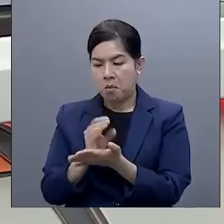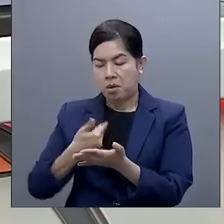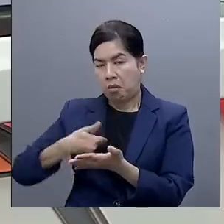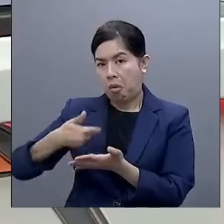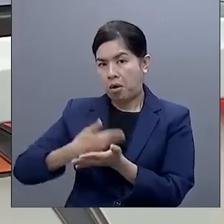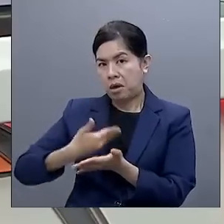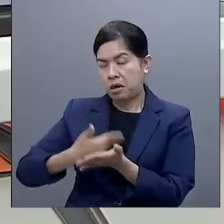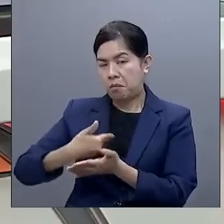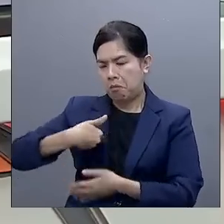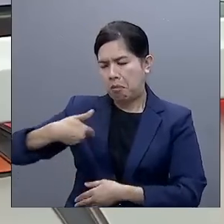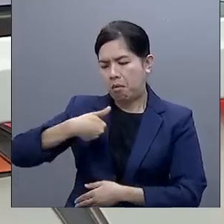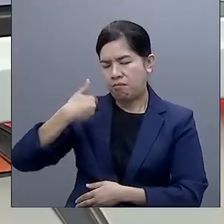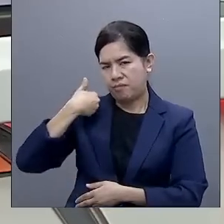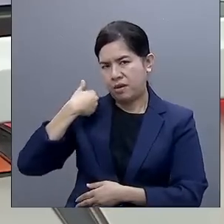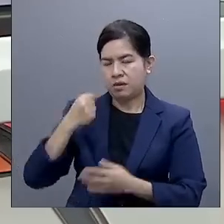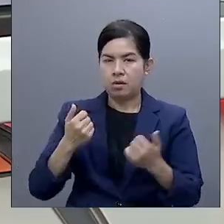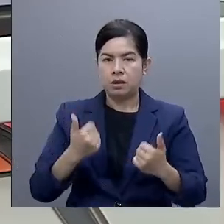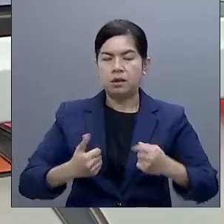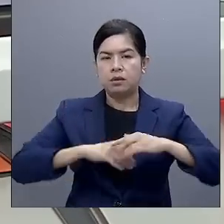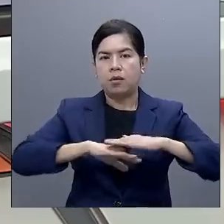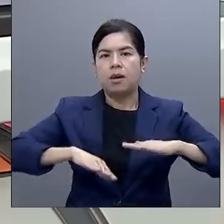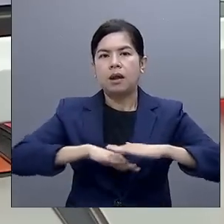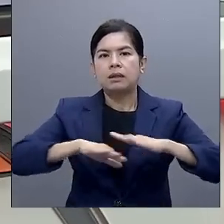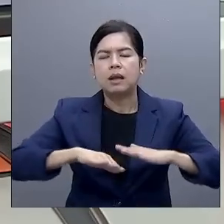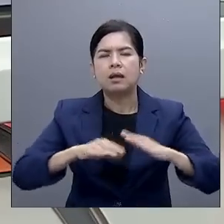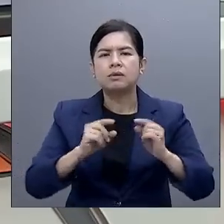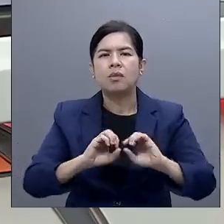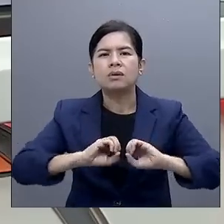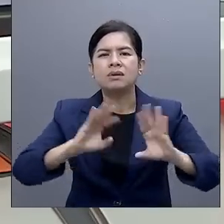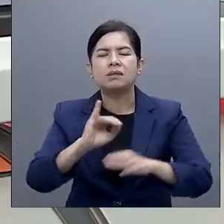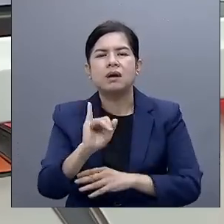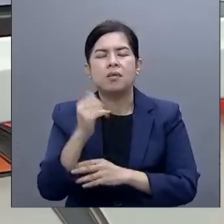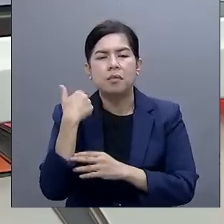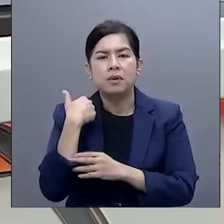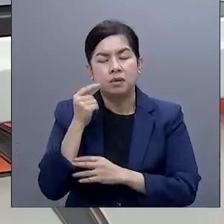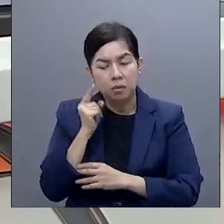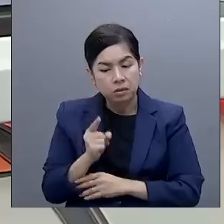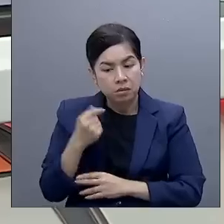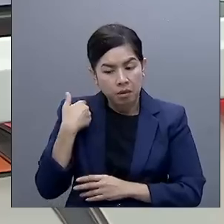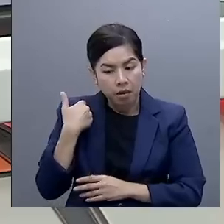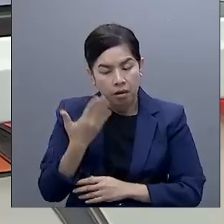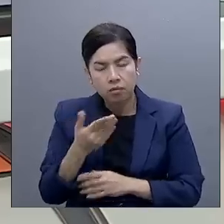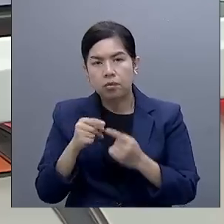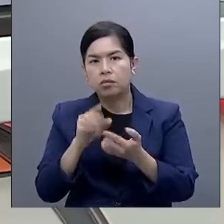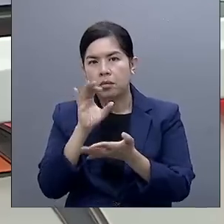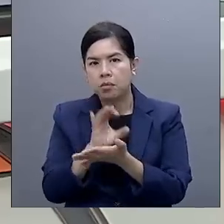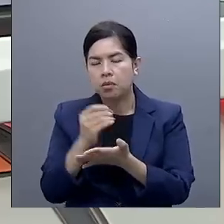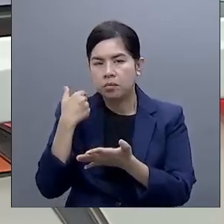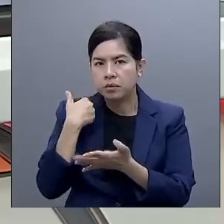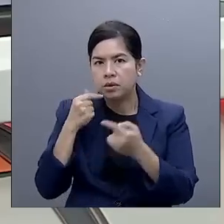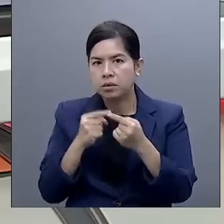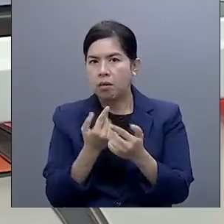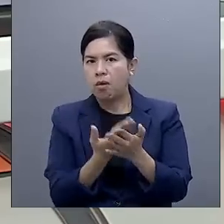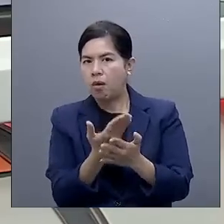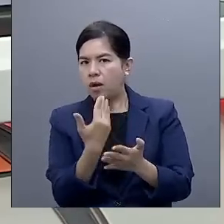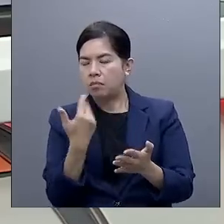ดยังไม่มีหลักฐานที่ออกมาแสดงอย่างชัดเจนว่าตำรวจเรียกเงินจริงไหมพยานให้ข้อมูลข้อเท็จจริงครบถ้วนแล้วหรือไม่กับก